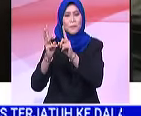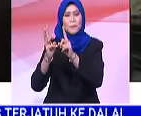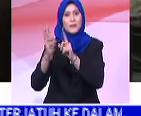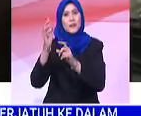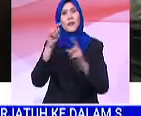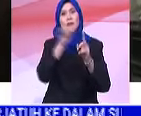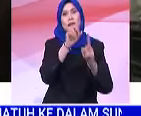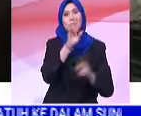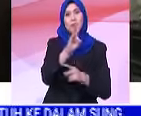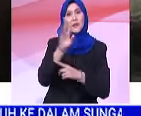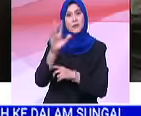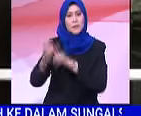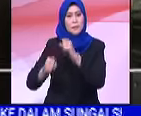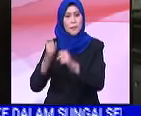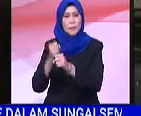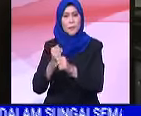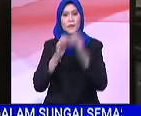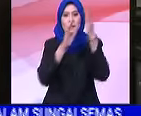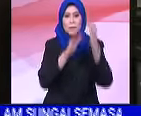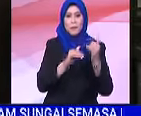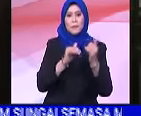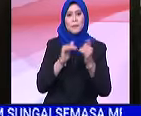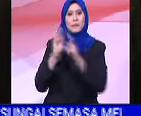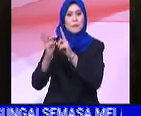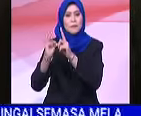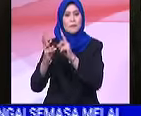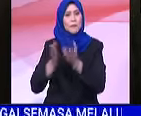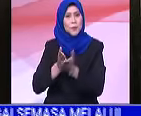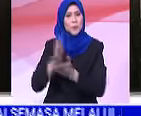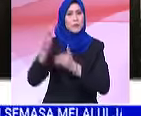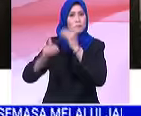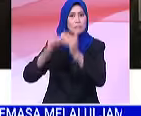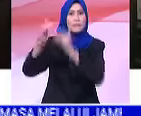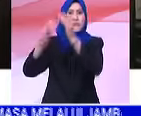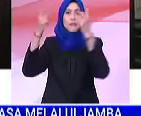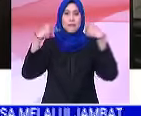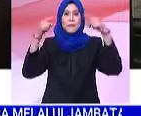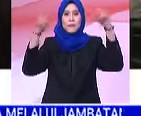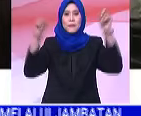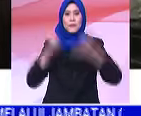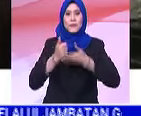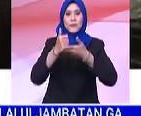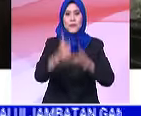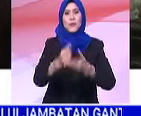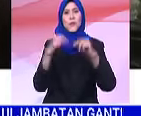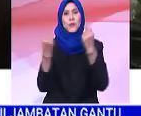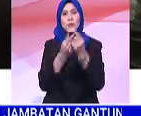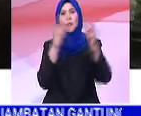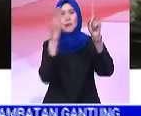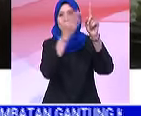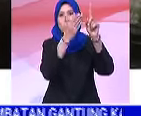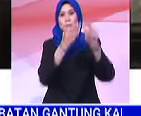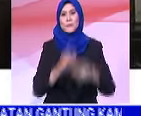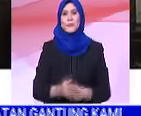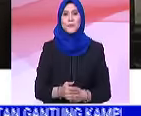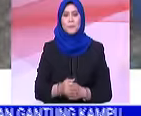yang ke-75 tahun. Semoga jabatan lebih terus maju jaya dan sukses dapat membantu golongan sasar yang